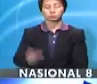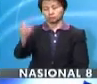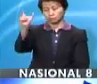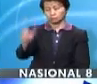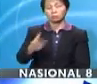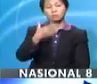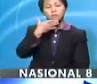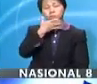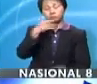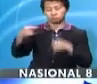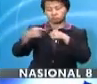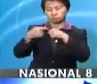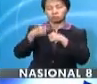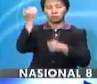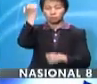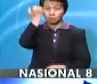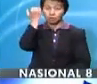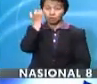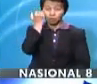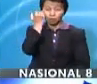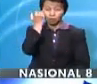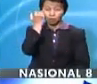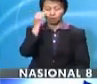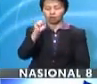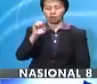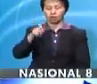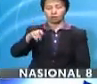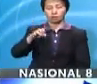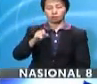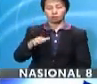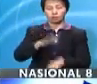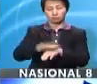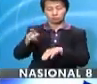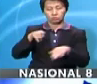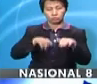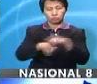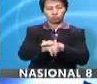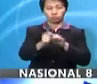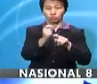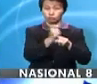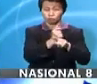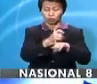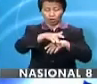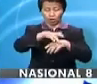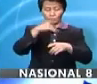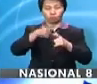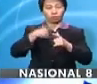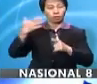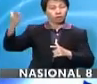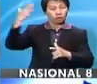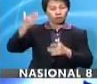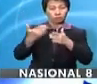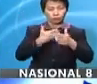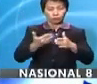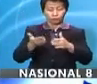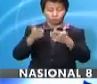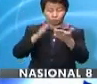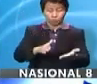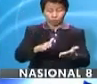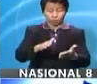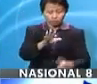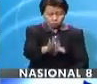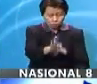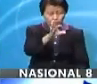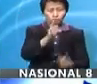Seorang pemuda didakwa di Mahkamah Session Sepang atas pertuduhan membunuh tunangnya awal bulan lepas sebelum mayat mangsa